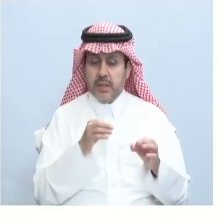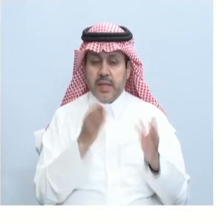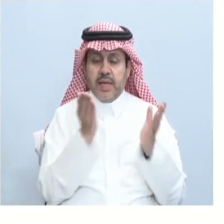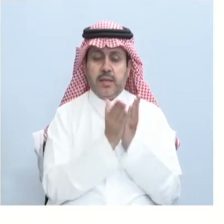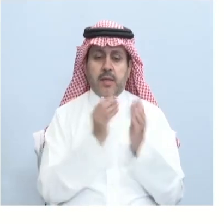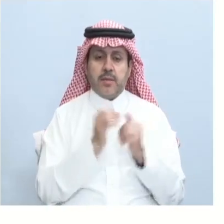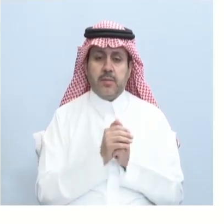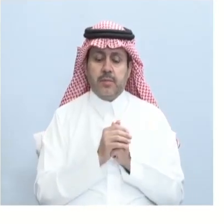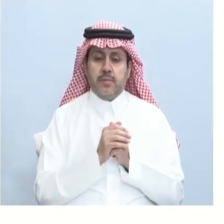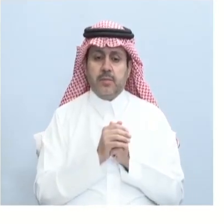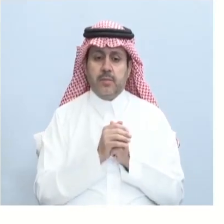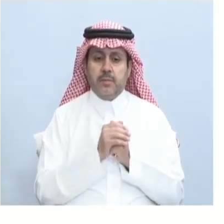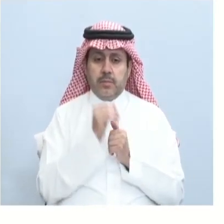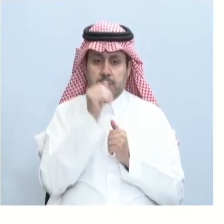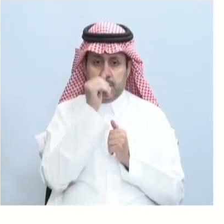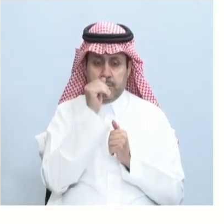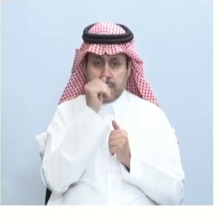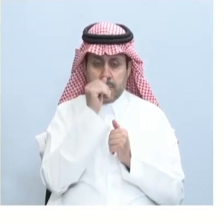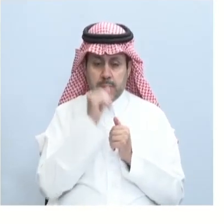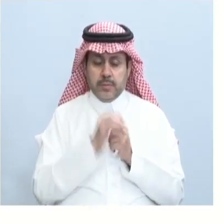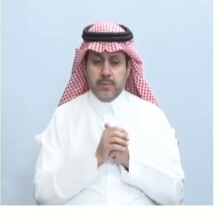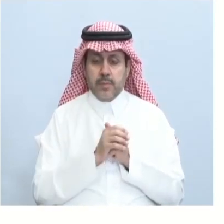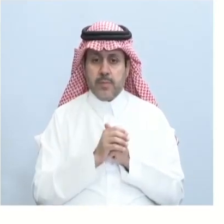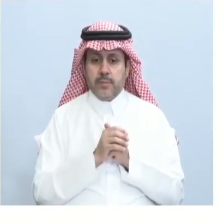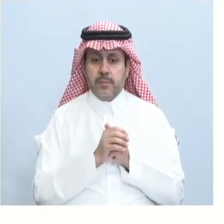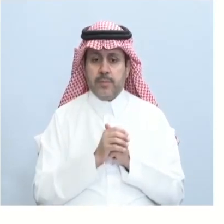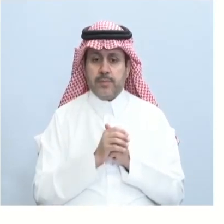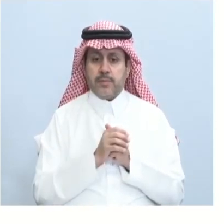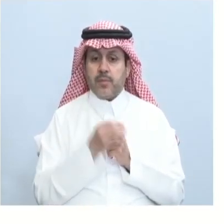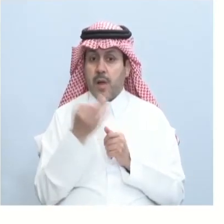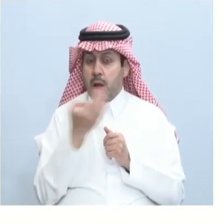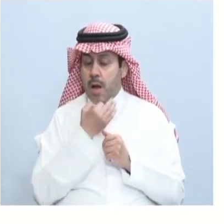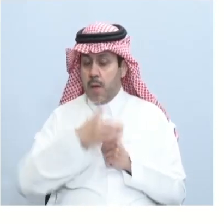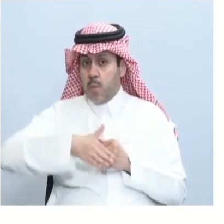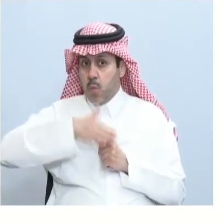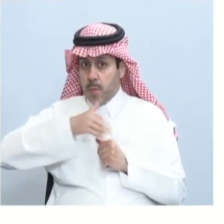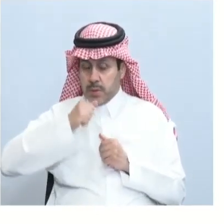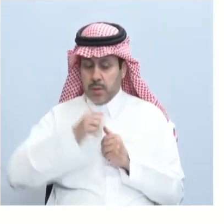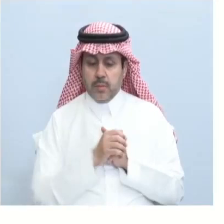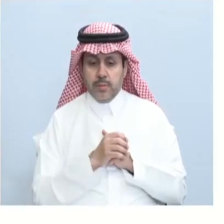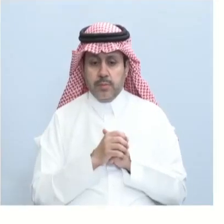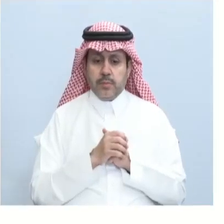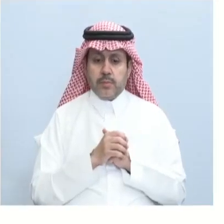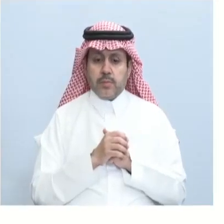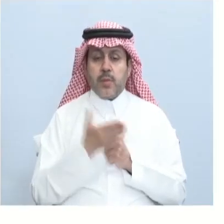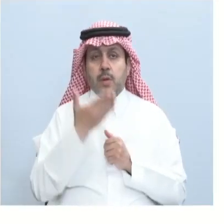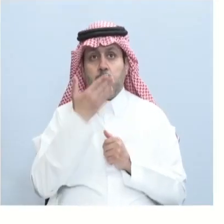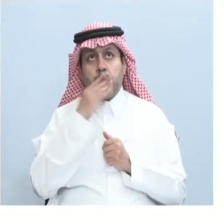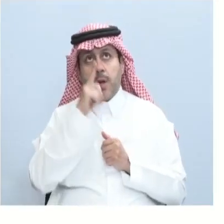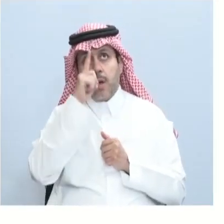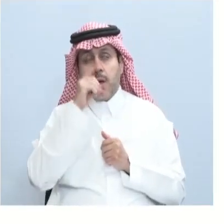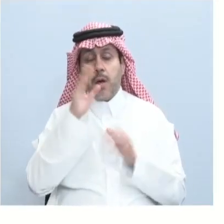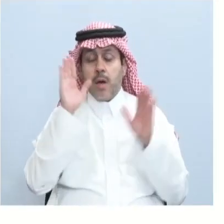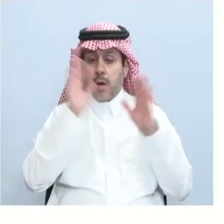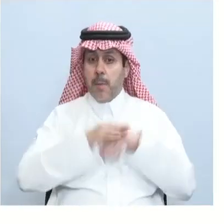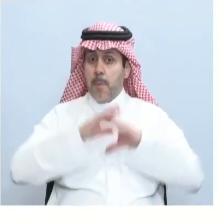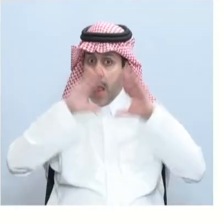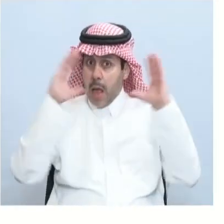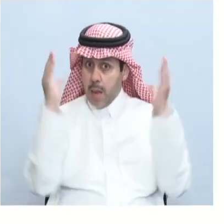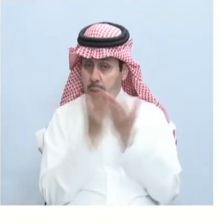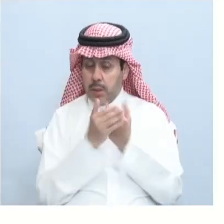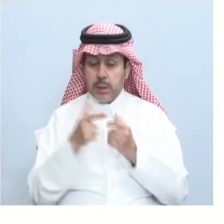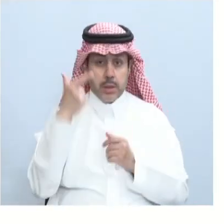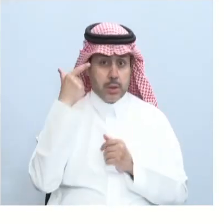الحديث وتذكر الموضع الذي تفسره من ايهات الدرس قال النبي صلى الله عليه وسلم الحمد لله رب العالمين هي